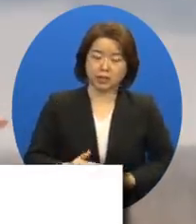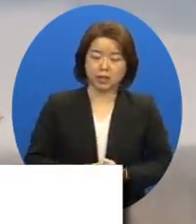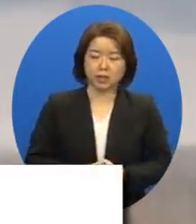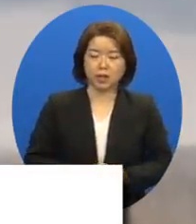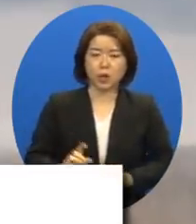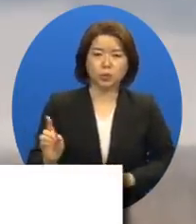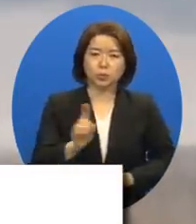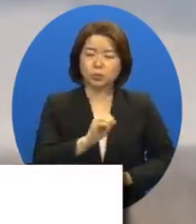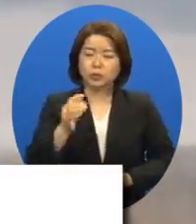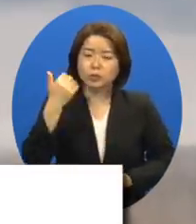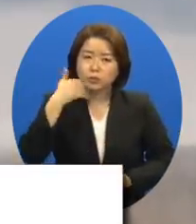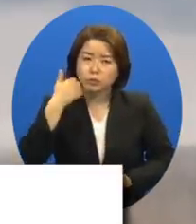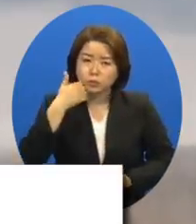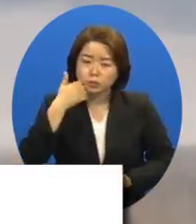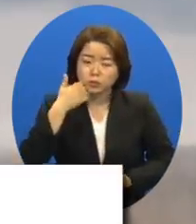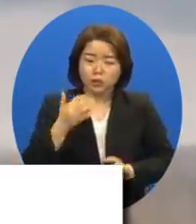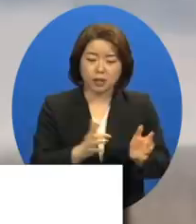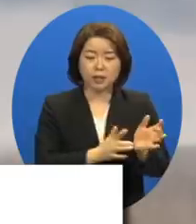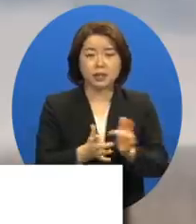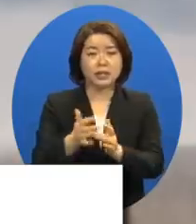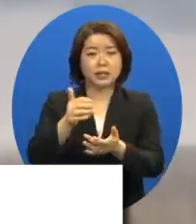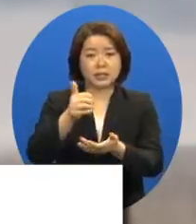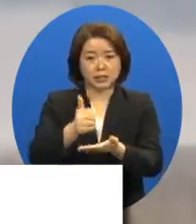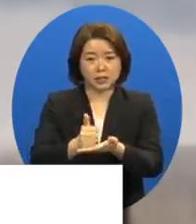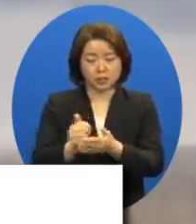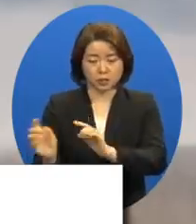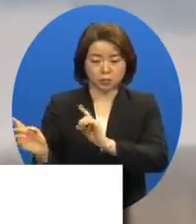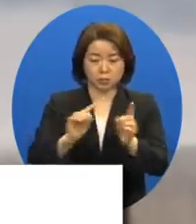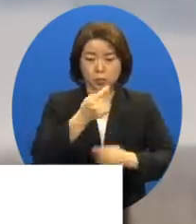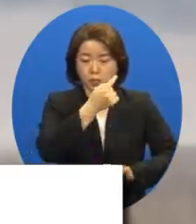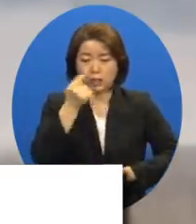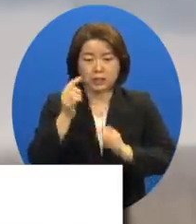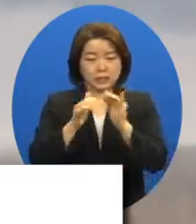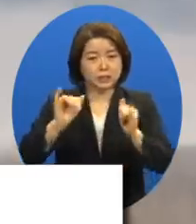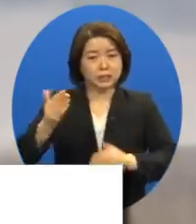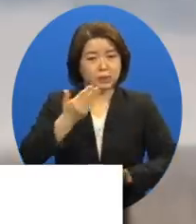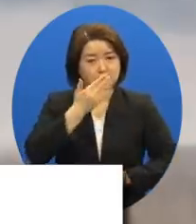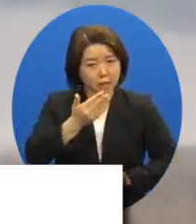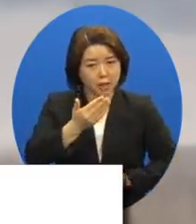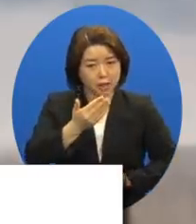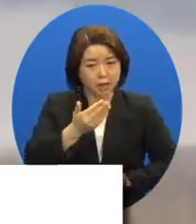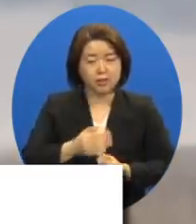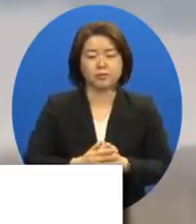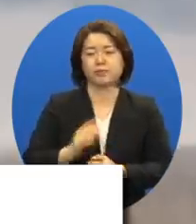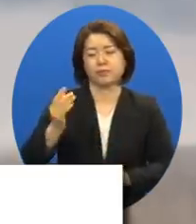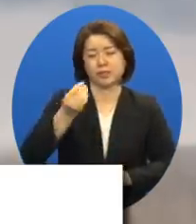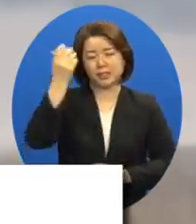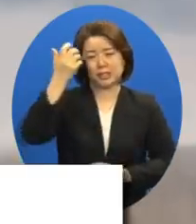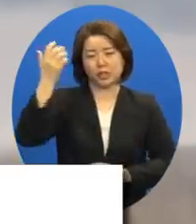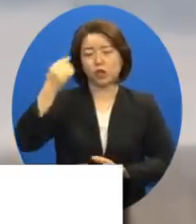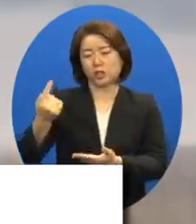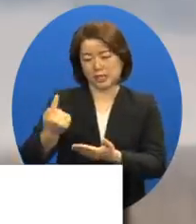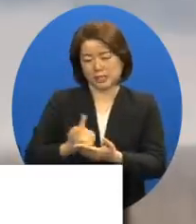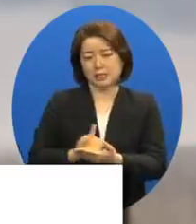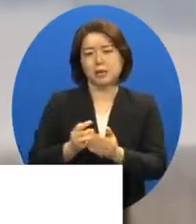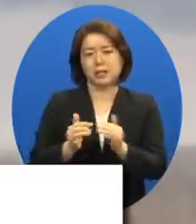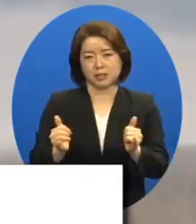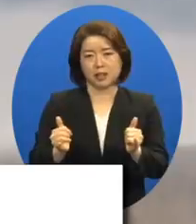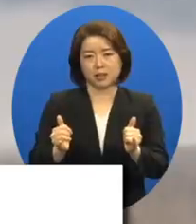2가 예수님의 부활의 증인이 될 수 있습니까 성룡이 만 사람입니다